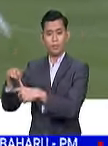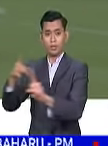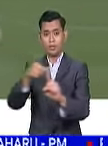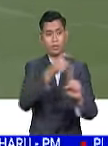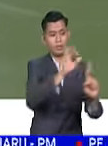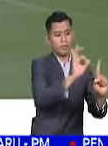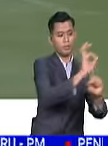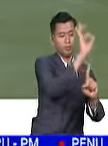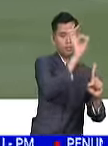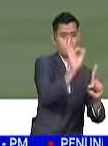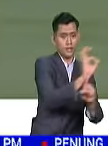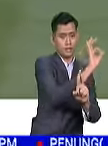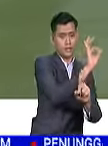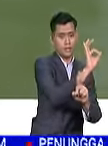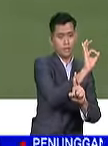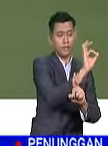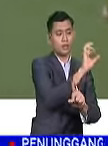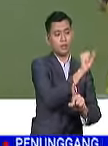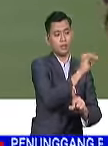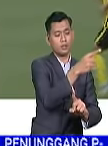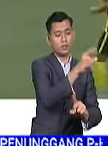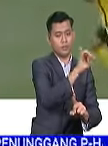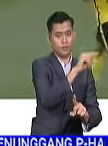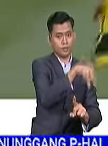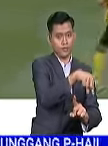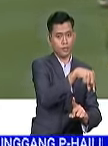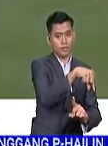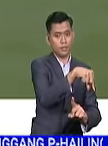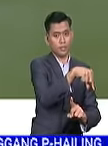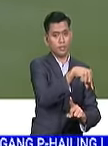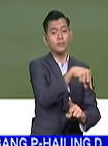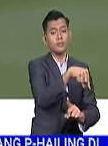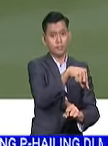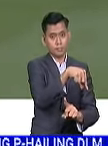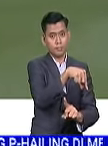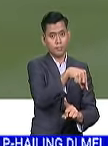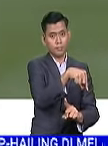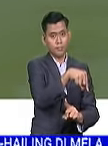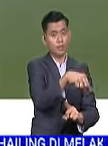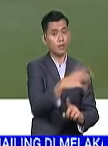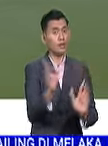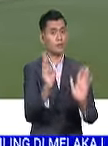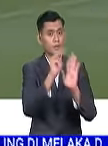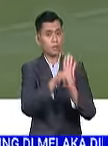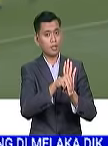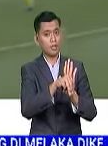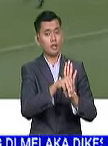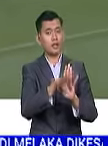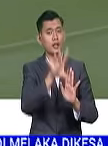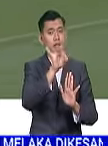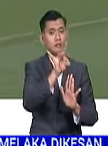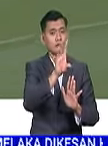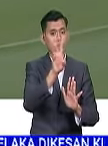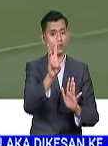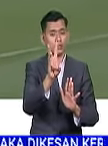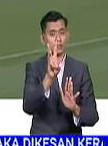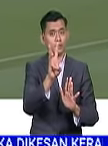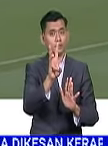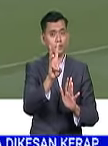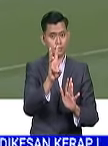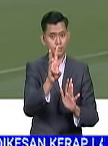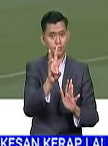minit ke-70 oleh Muhammad Syafiq Ismail yang menggantikan Saiful Iskandar Adha. Di minit ke-86, pemain tengah negara Nik